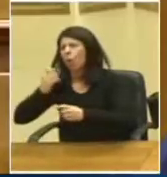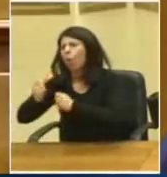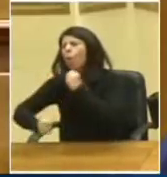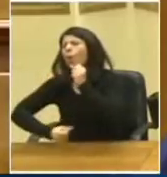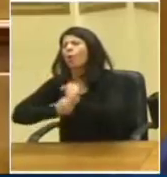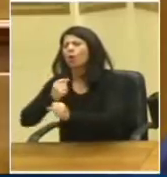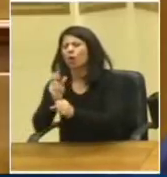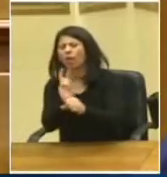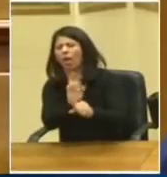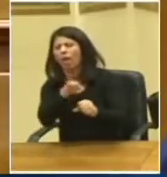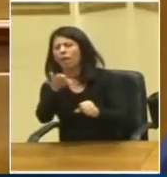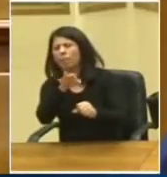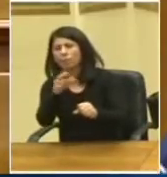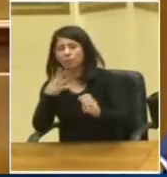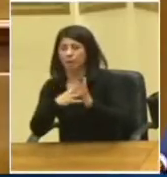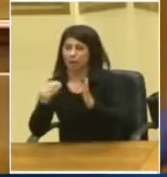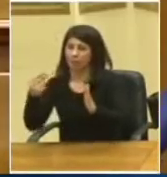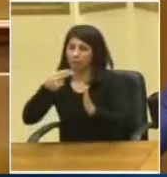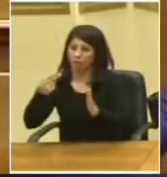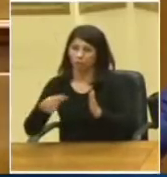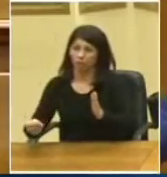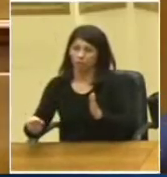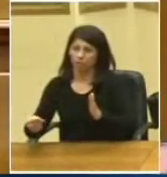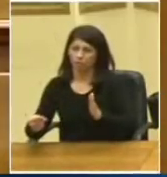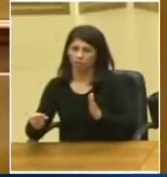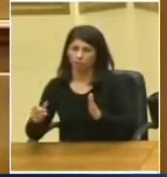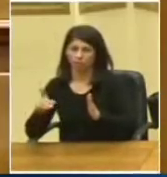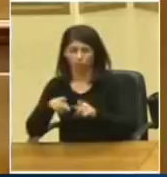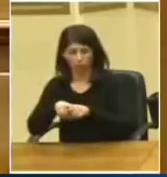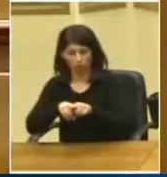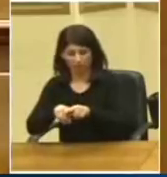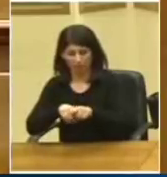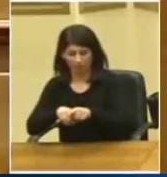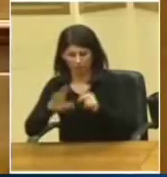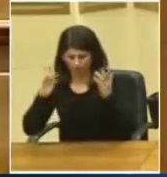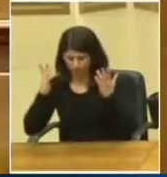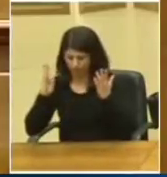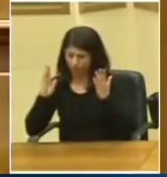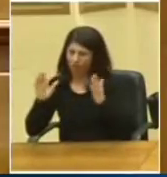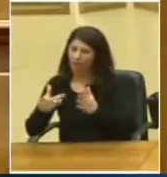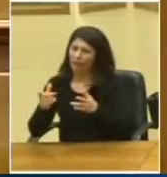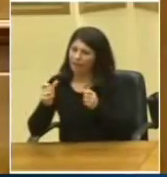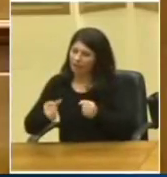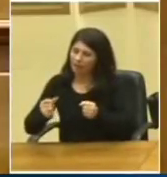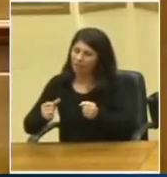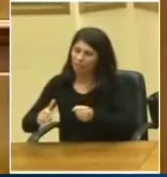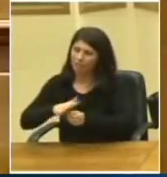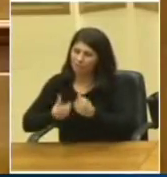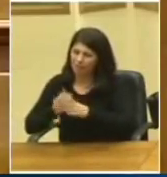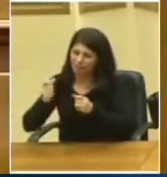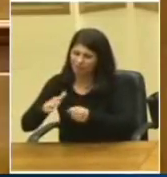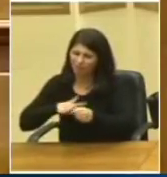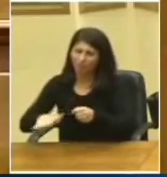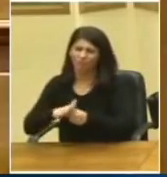παράδειγμα το θέμα του εξορθολογισμού των σχέσεων Εκκλησίας και κράτους, ή θεραπεύουν